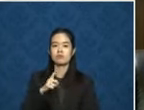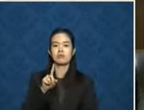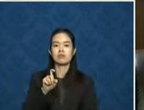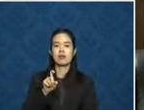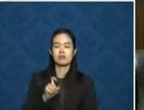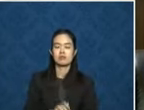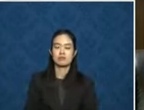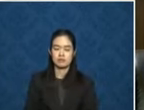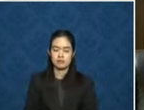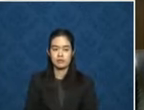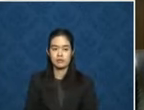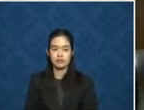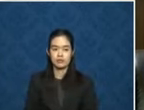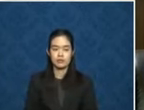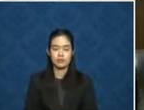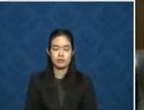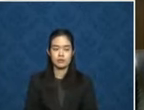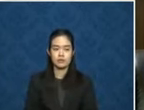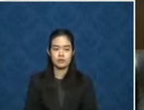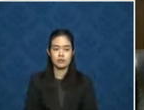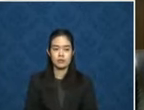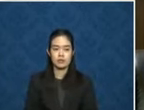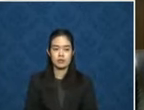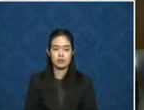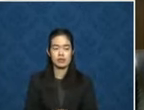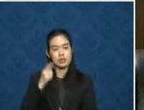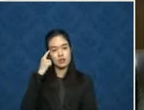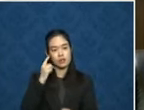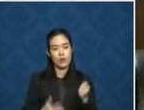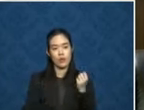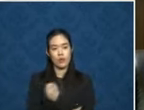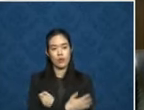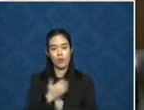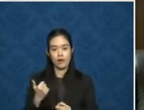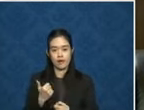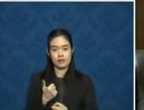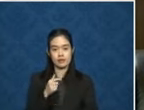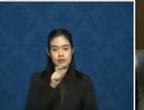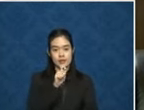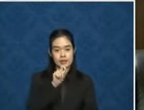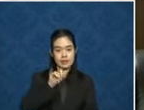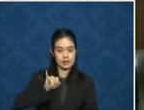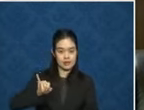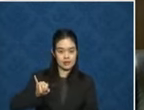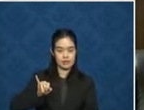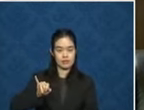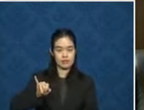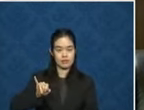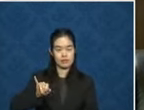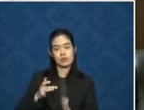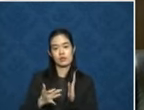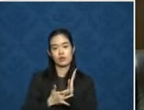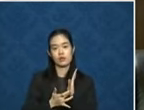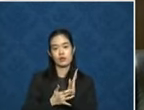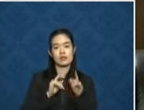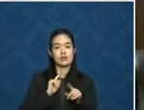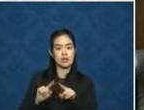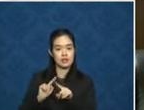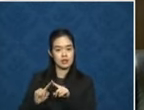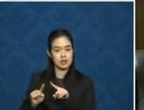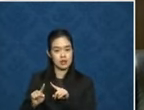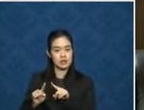ะครับแต่ในทำนองเดียวกันโอกาสที่ปัญญาประดิษฐ์โอกาสที่เทคโนโลยีเปิดโอก